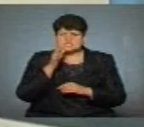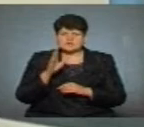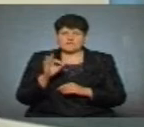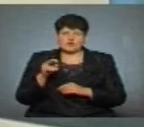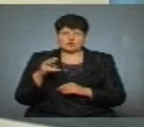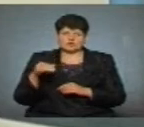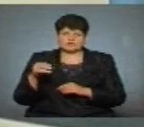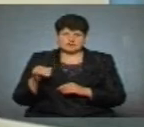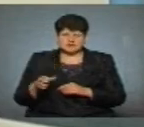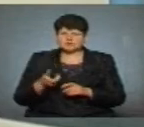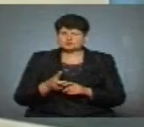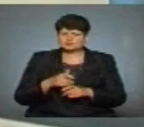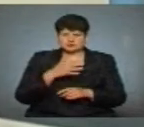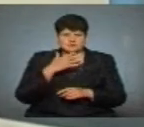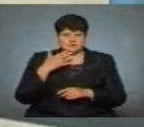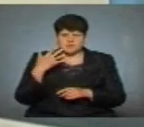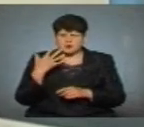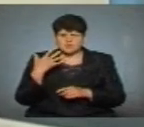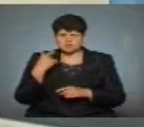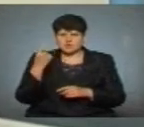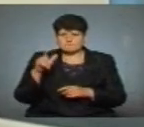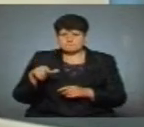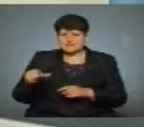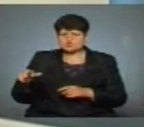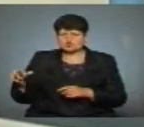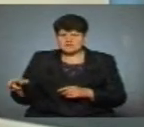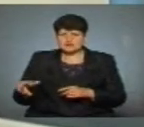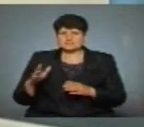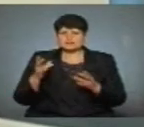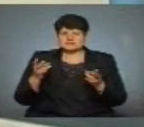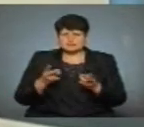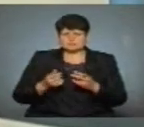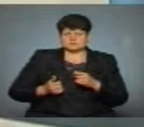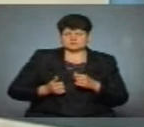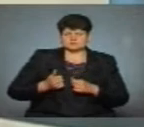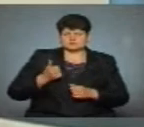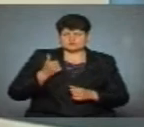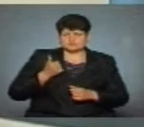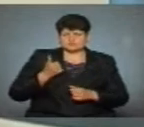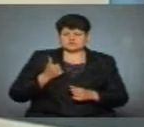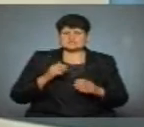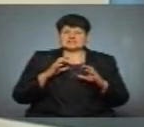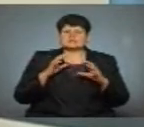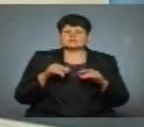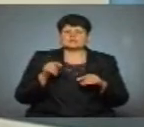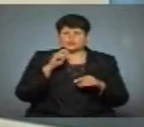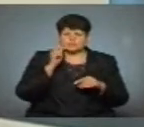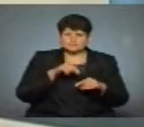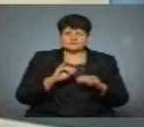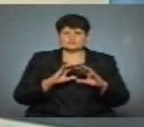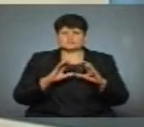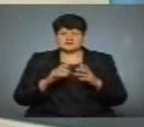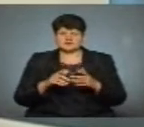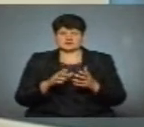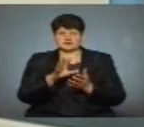ну, дуже багато персонажів, якими можна не лише гордитися, а якими гордиться навіть і світ, і які в приклад